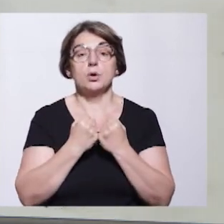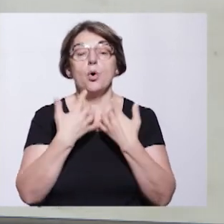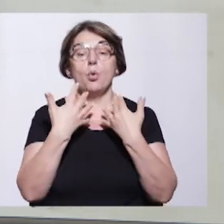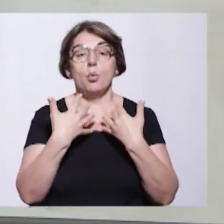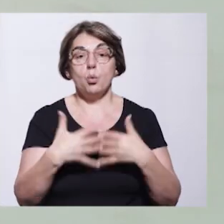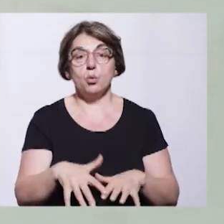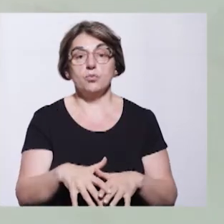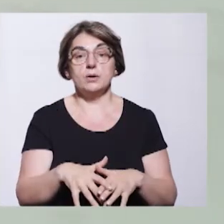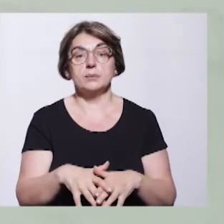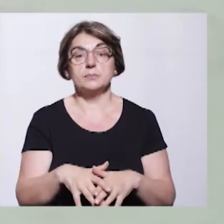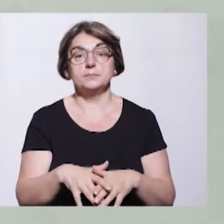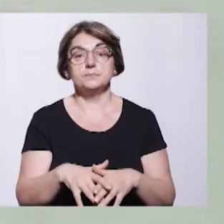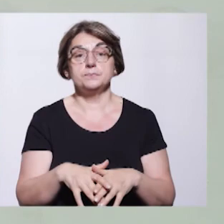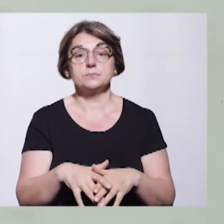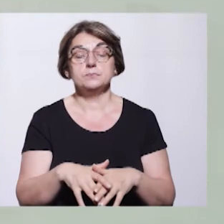ხებულობთ უკვე